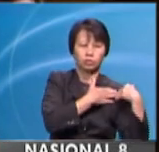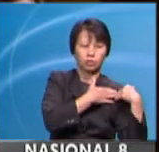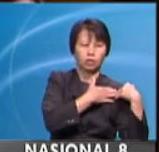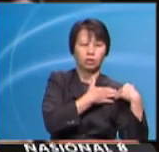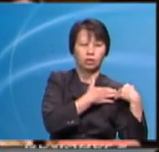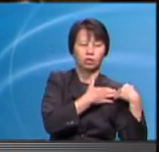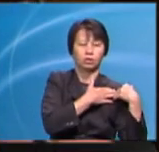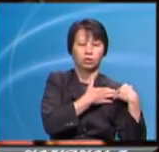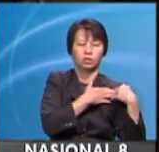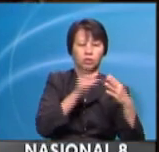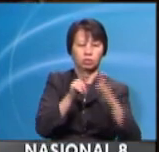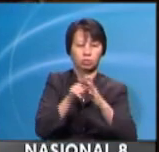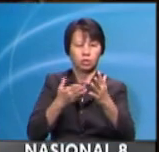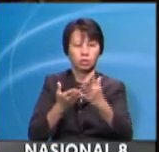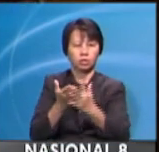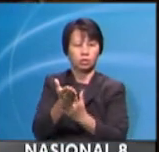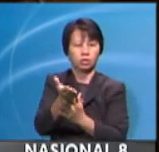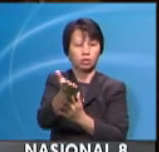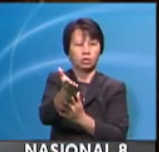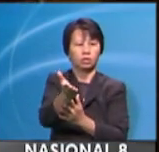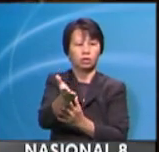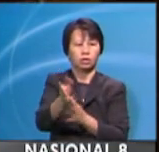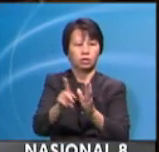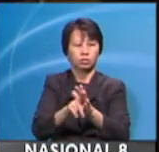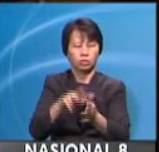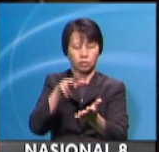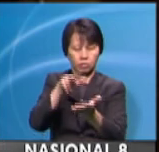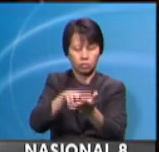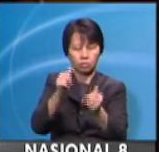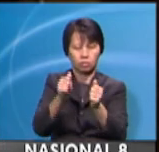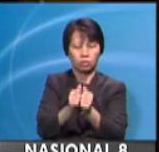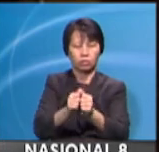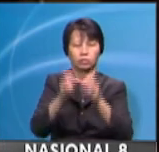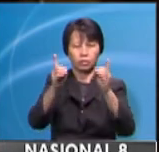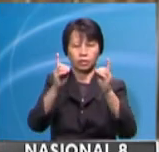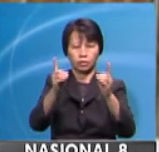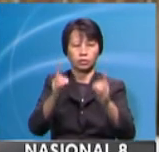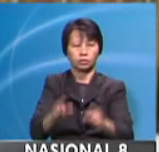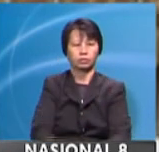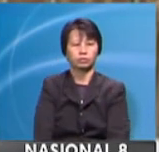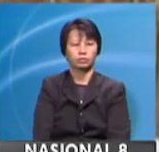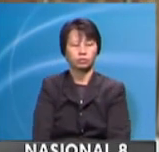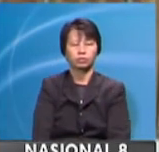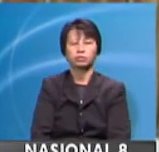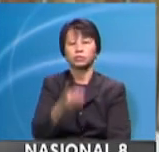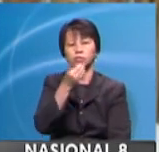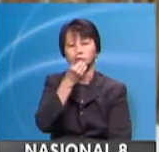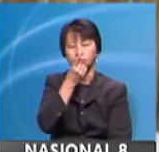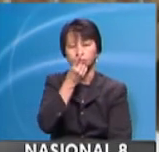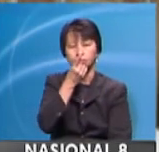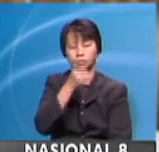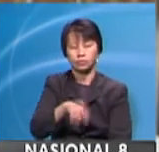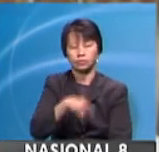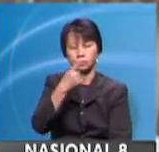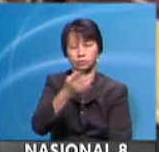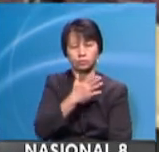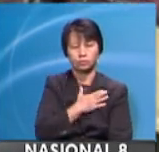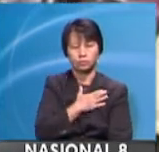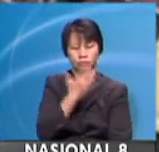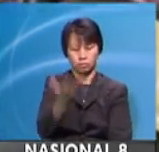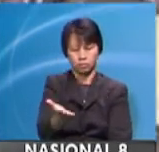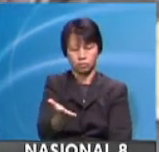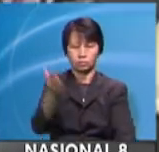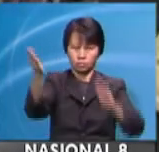early intervention and special education to these children. Datin Sri Rosmah turut memberi komitmen